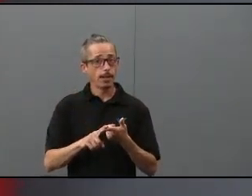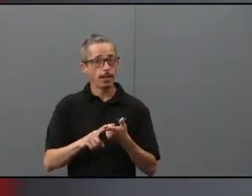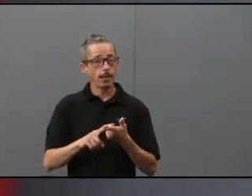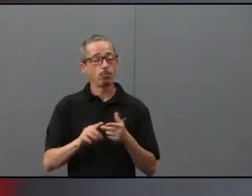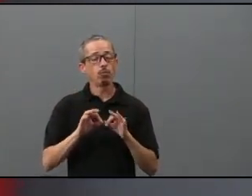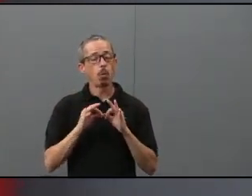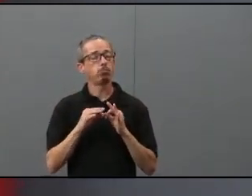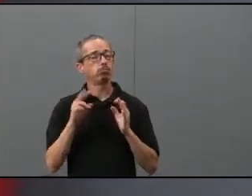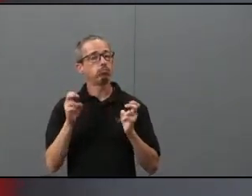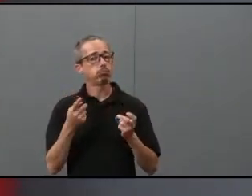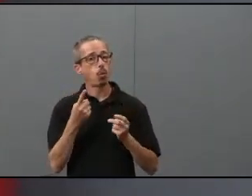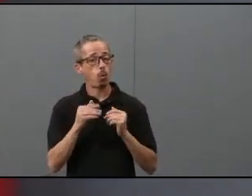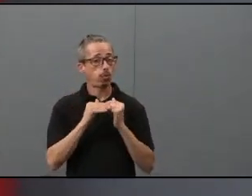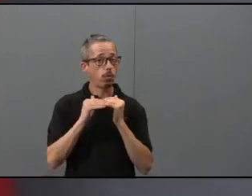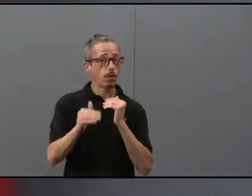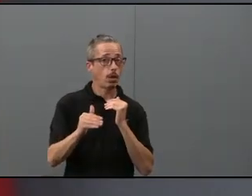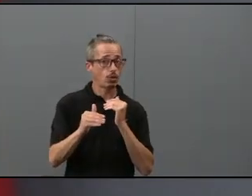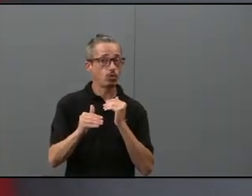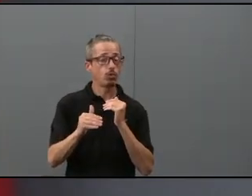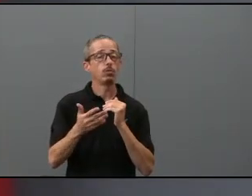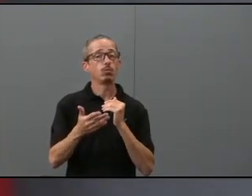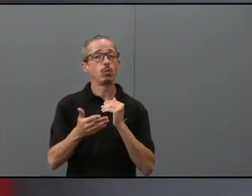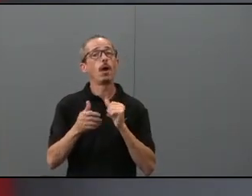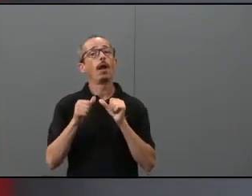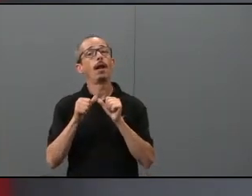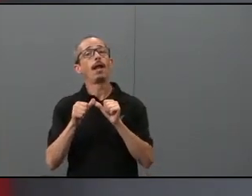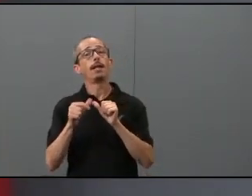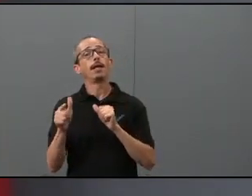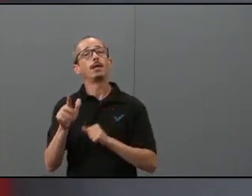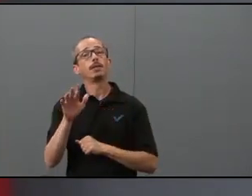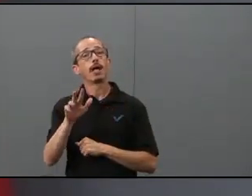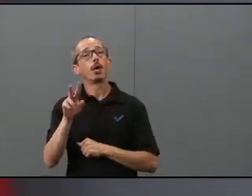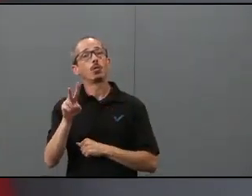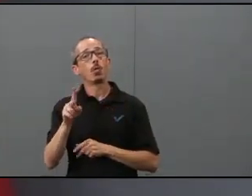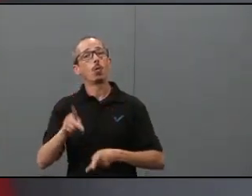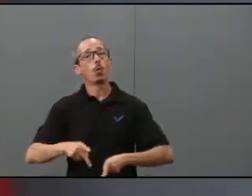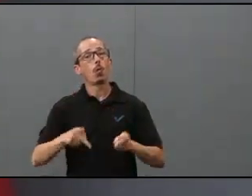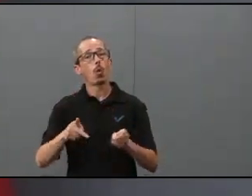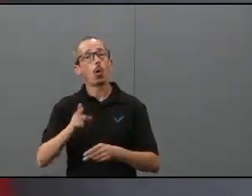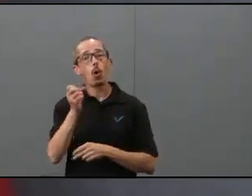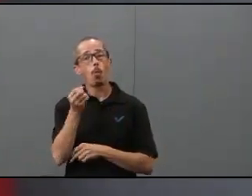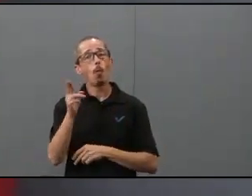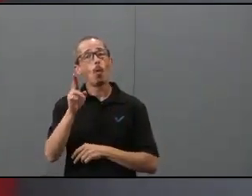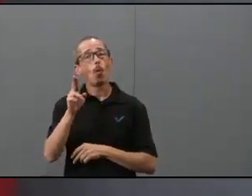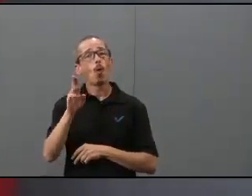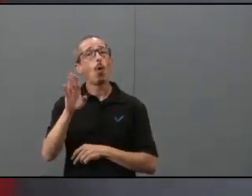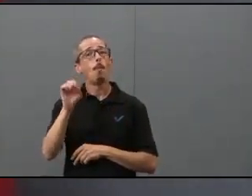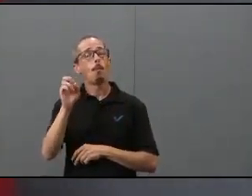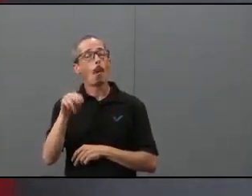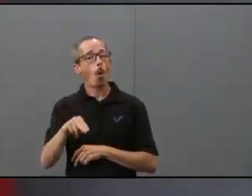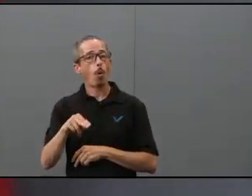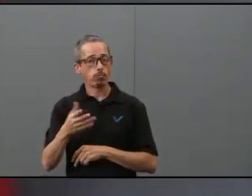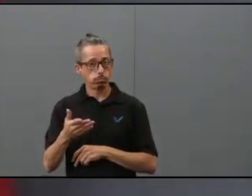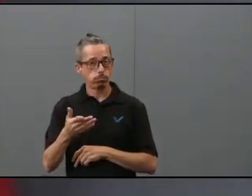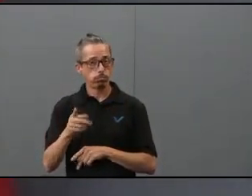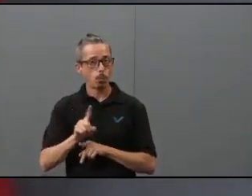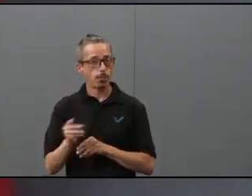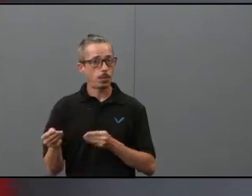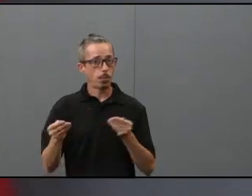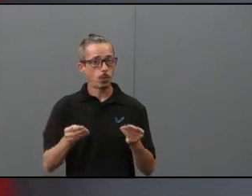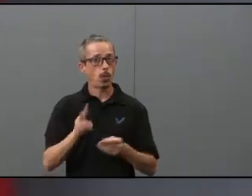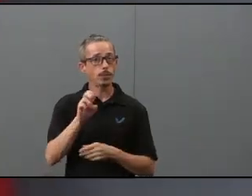comportant actuellement un étage sur l'immeubles situés au 52 rue Bourbon tel que déposé